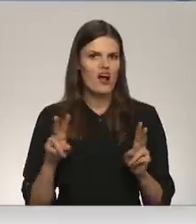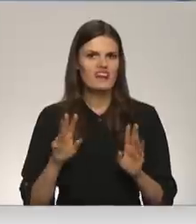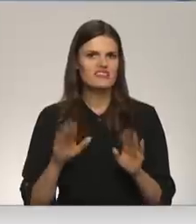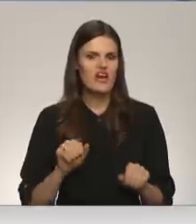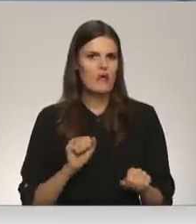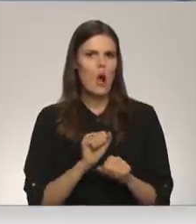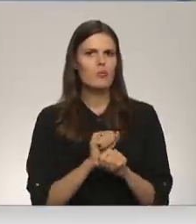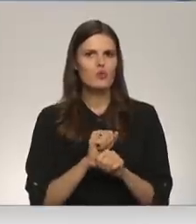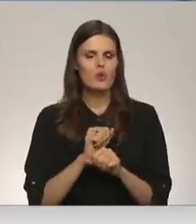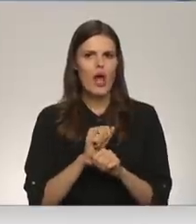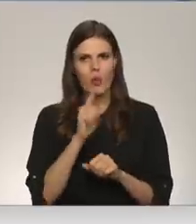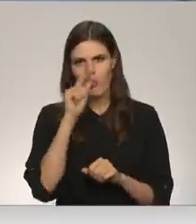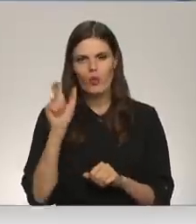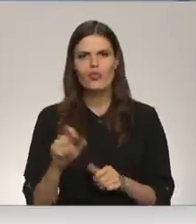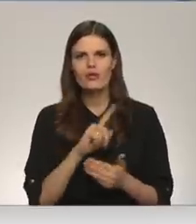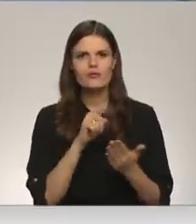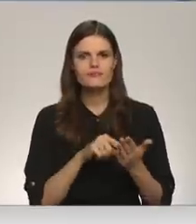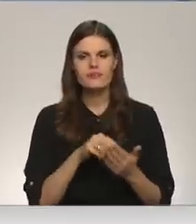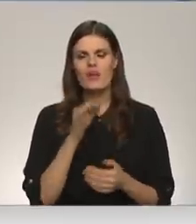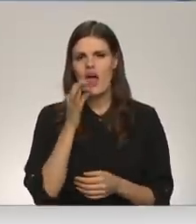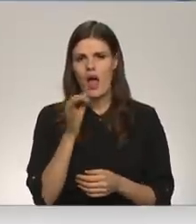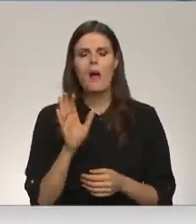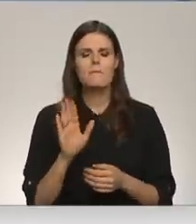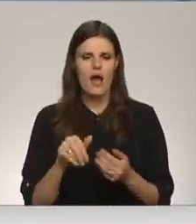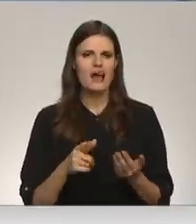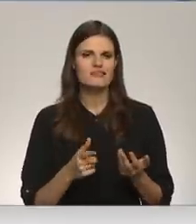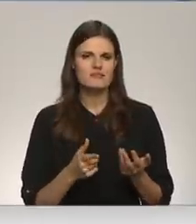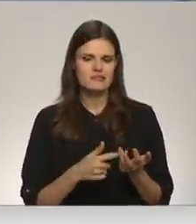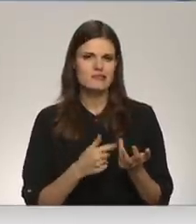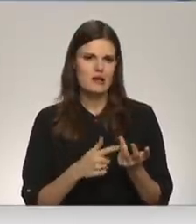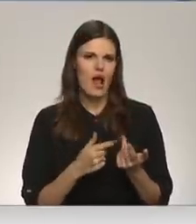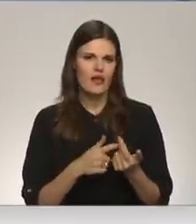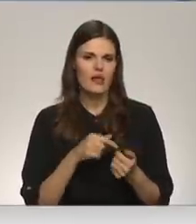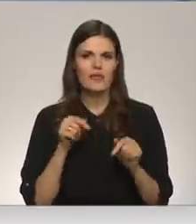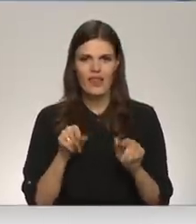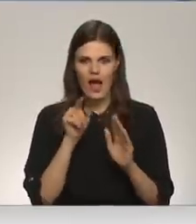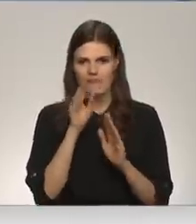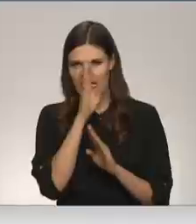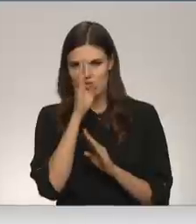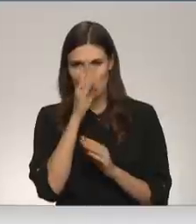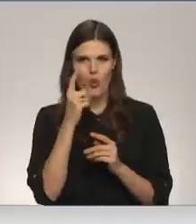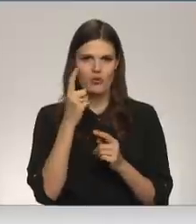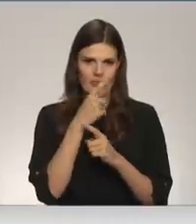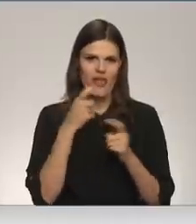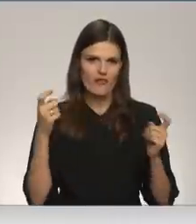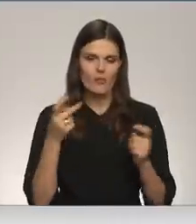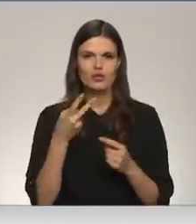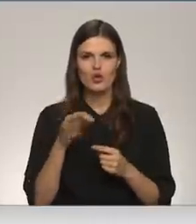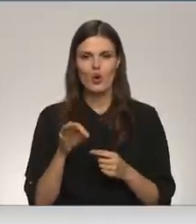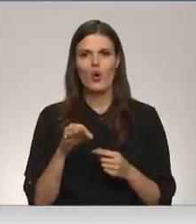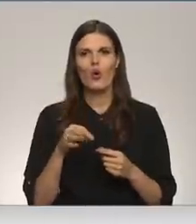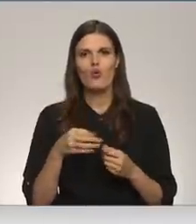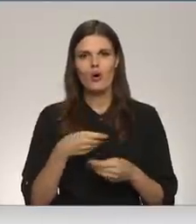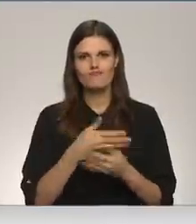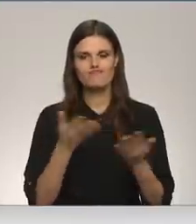apturēt iespējams? Jā, tad par skaitļiem tā izlūka informācija, kas, ar ko ir dalījušies